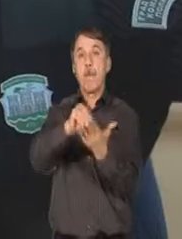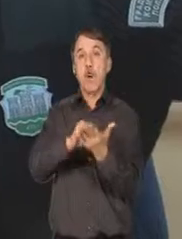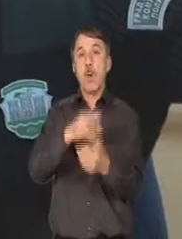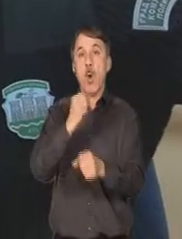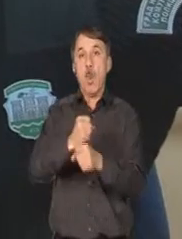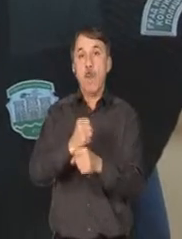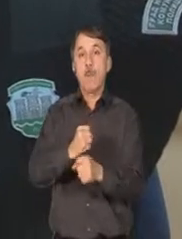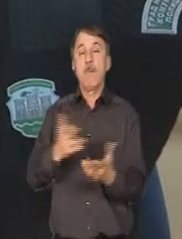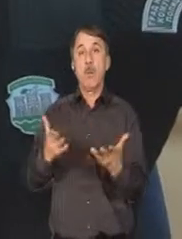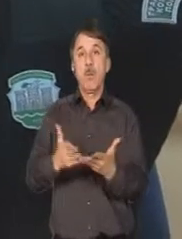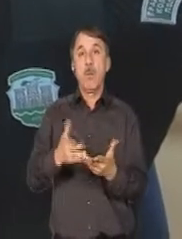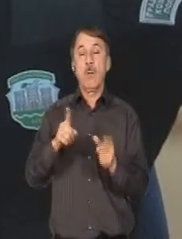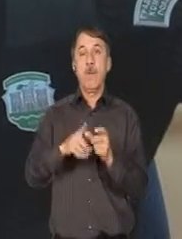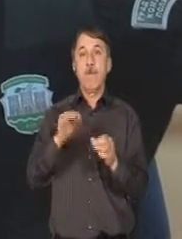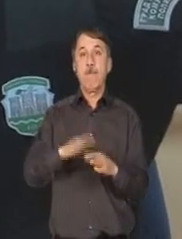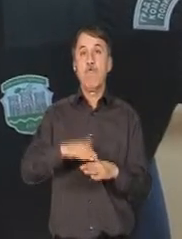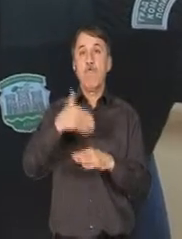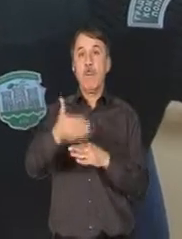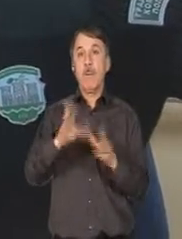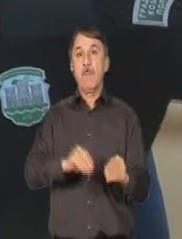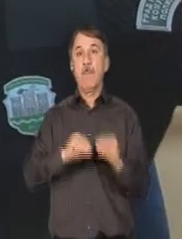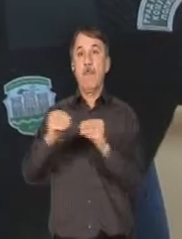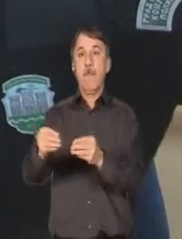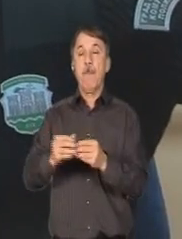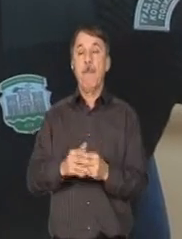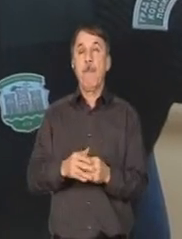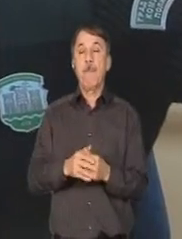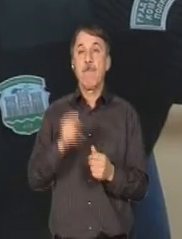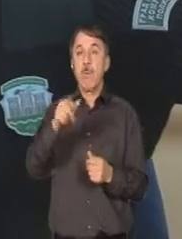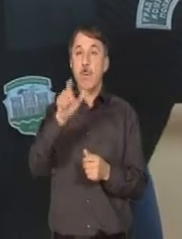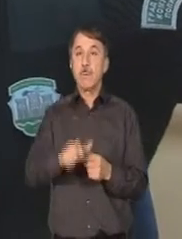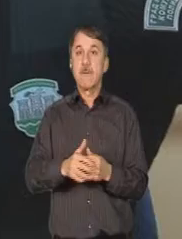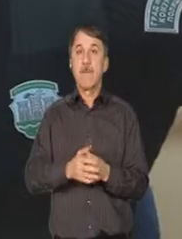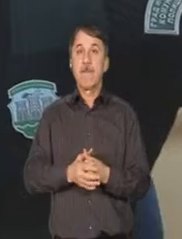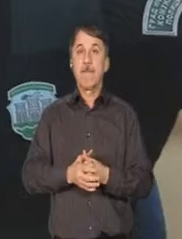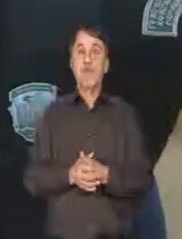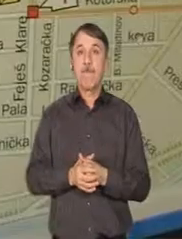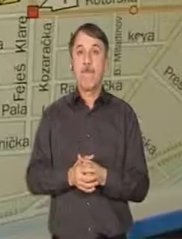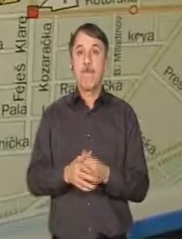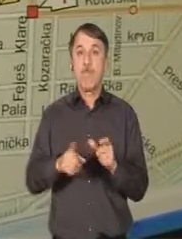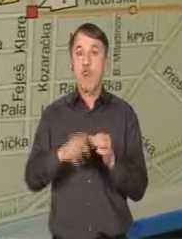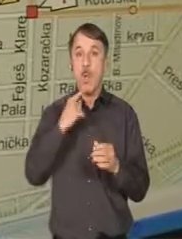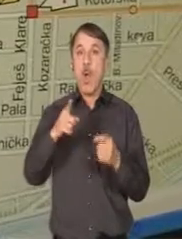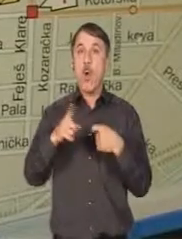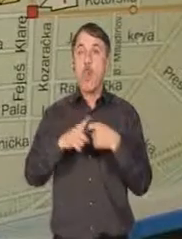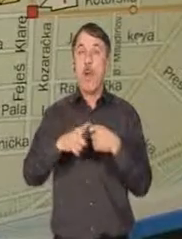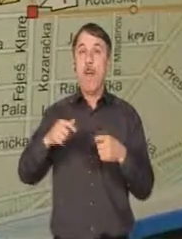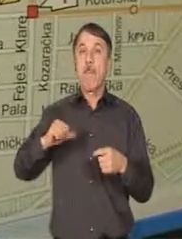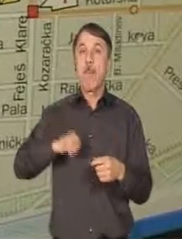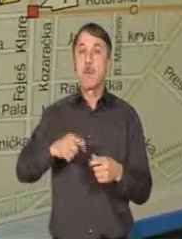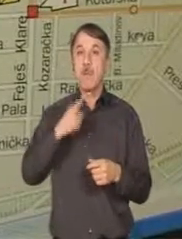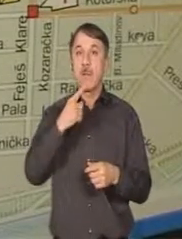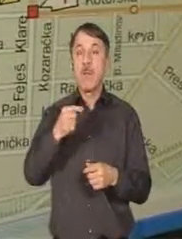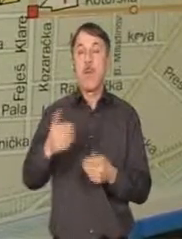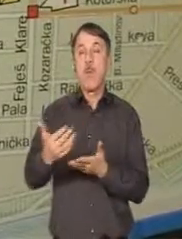podatke, odradimo deo posla koji jeste i lice naravno nastavlja dalje da vrši sve svoje dnevne aktivnosti. Komunalna policija trudi se da